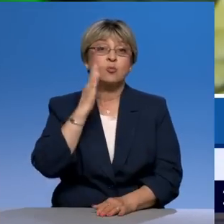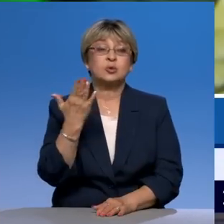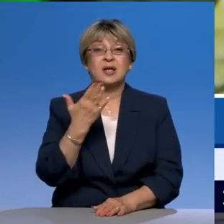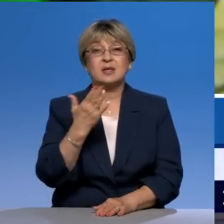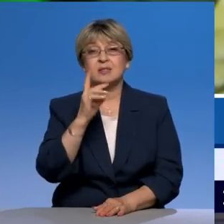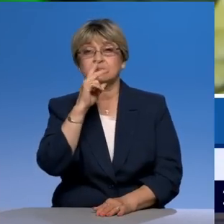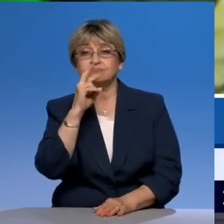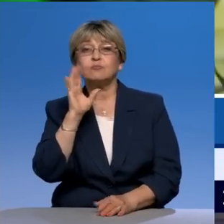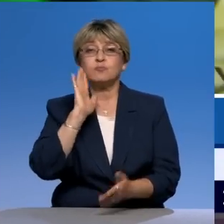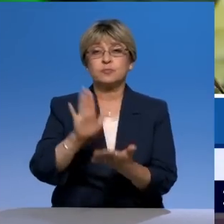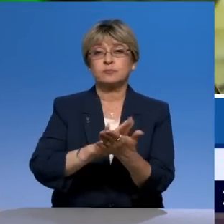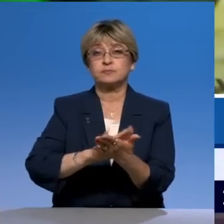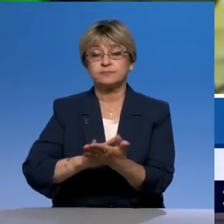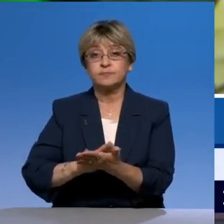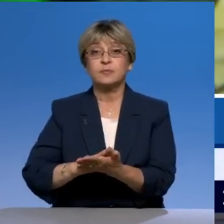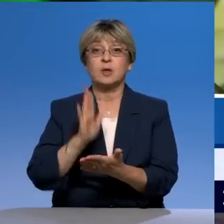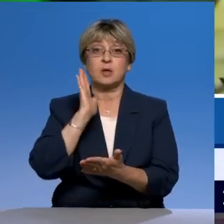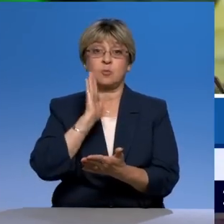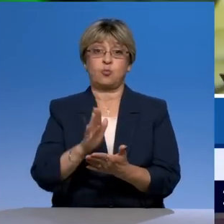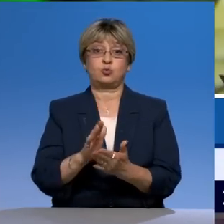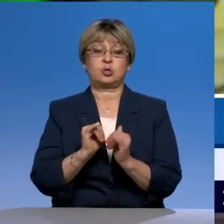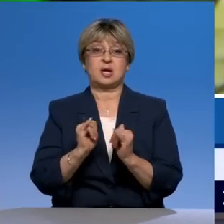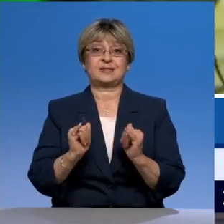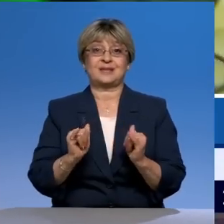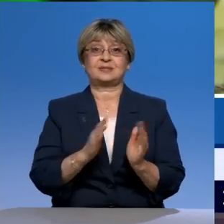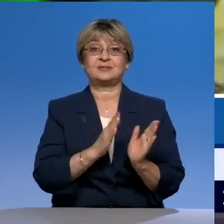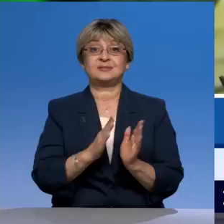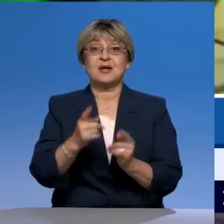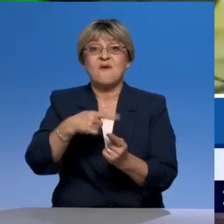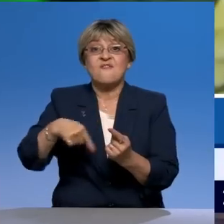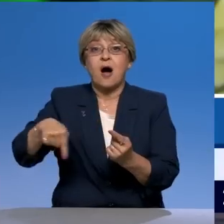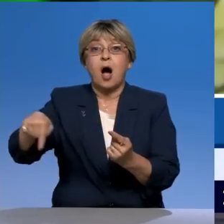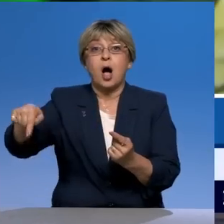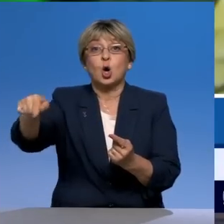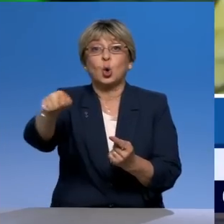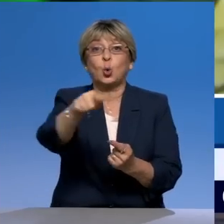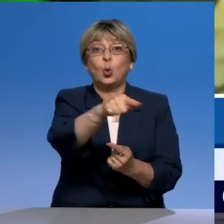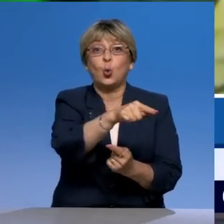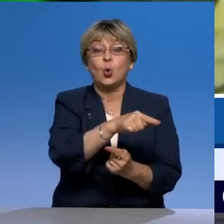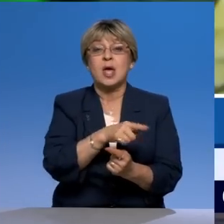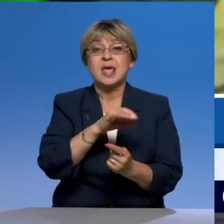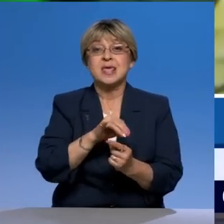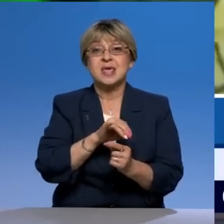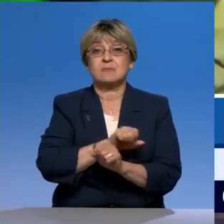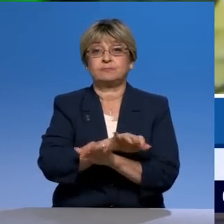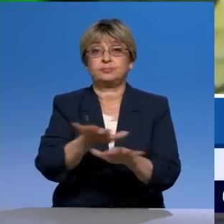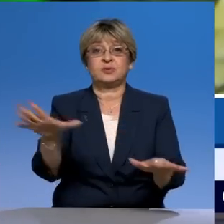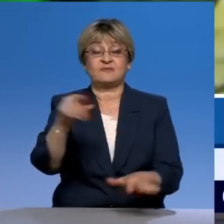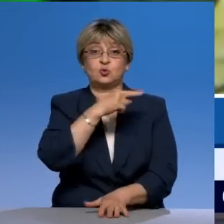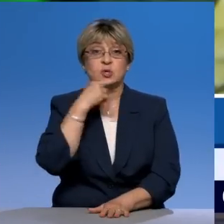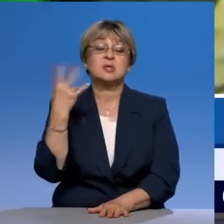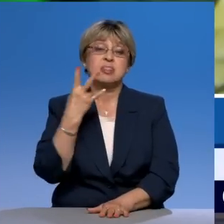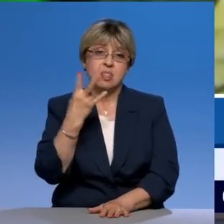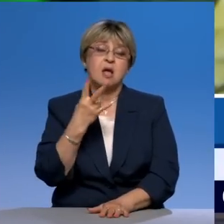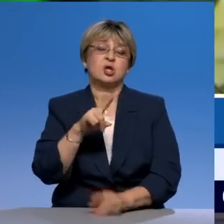шероховатости убраны, дальше будет это нарастать система вокруг этих городов и постепенно перейдет на всю Россию. То есть основное через пилотный